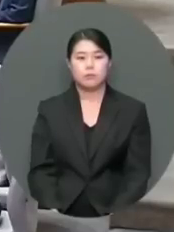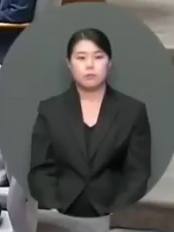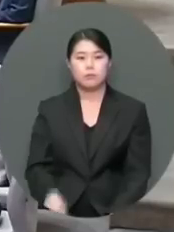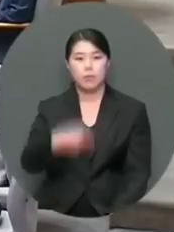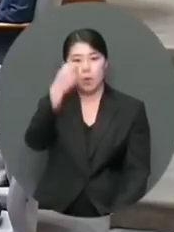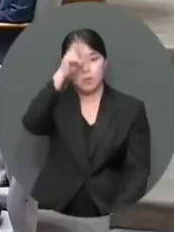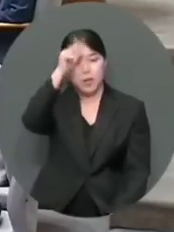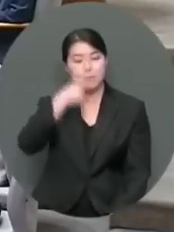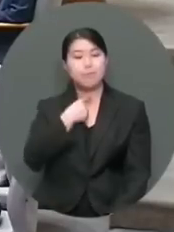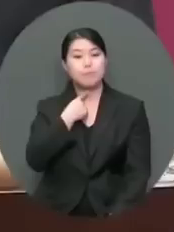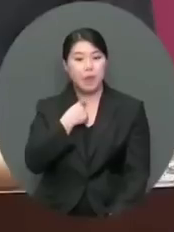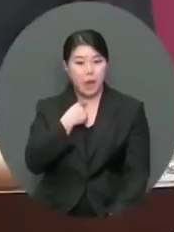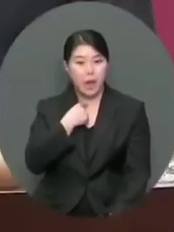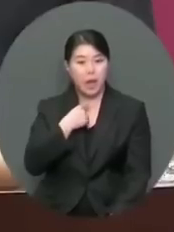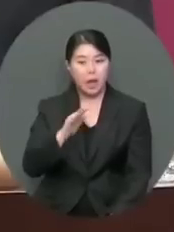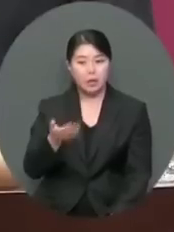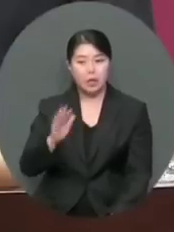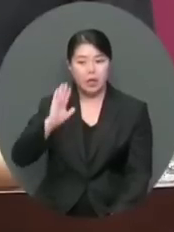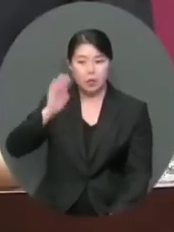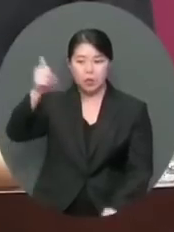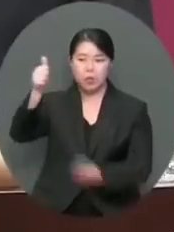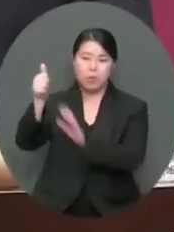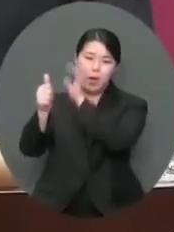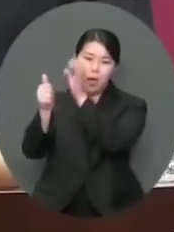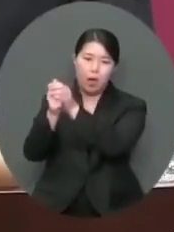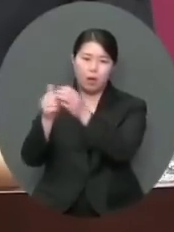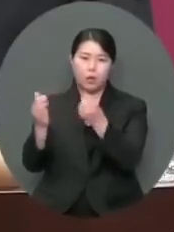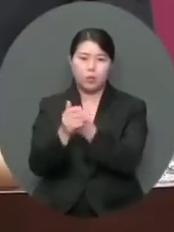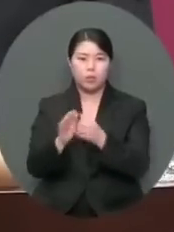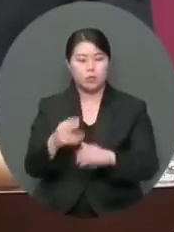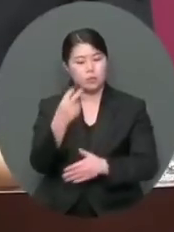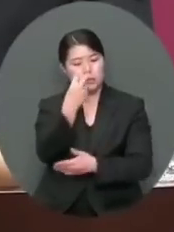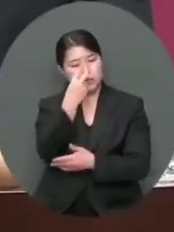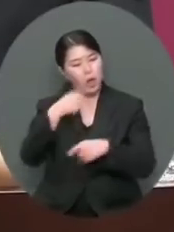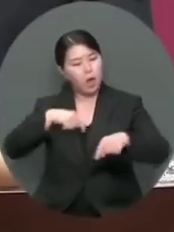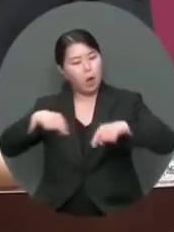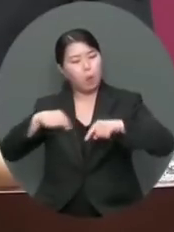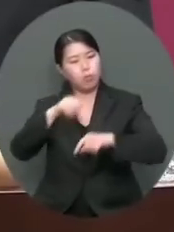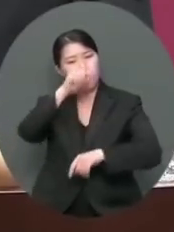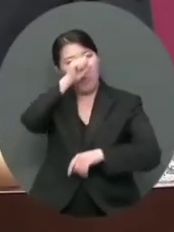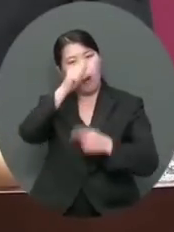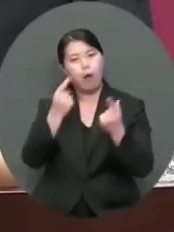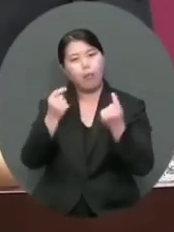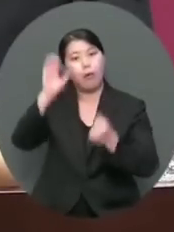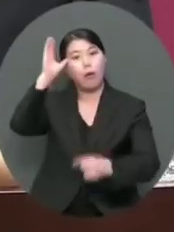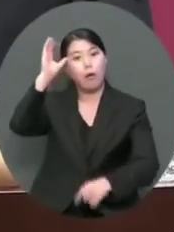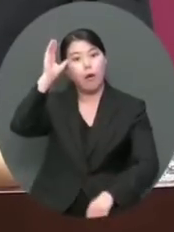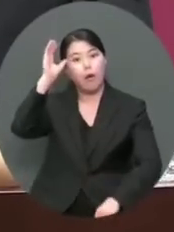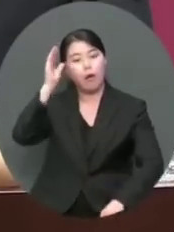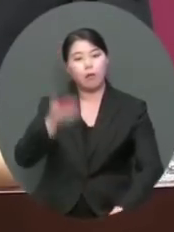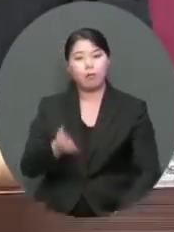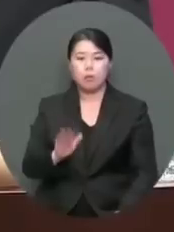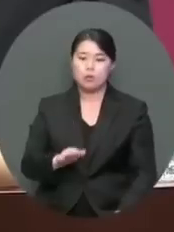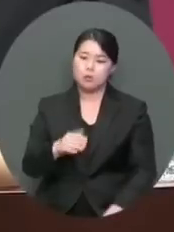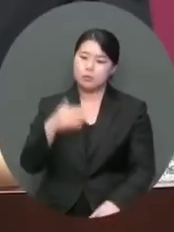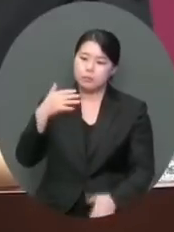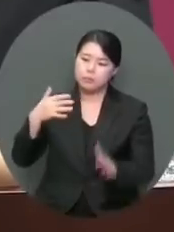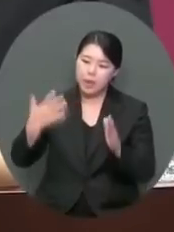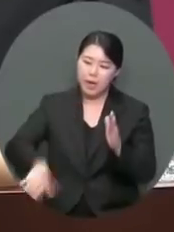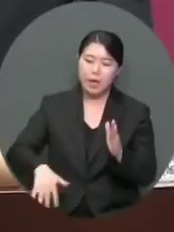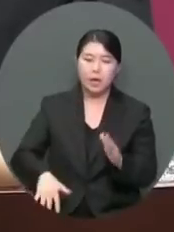검찰 출신이 대통령이 되어서 다른 것은 몰라도 치안만큼은 좋아지지 않나 일말의 기대가 있었지만 전혀 못